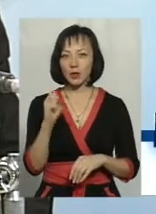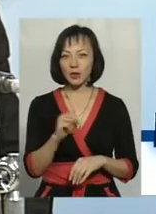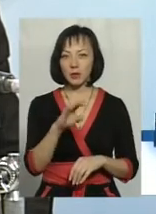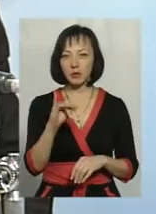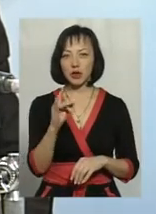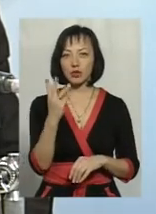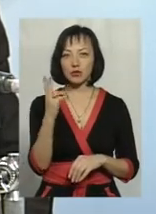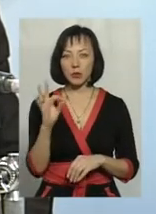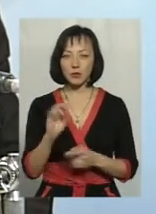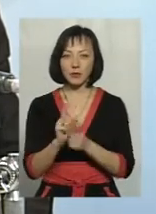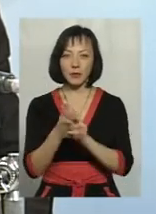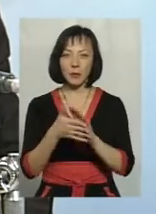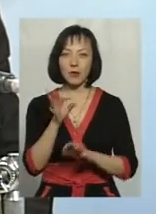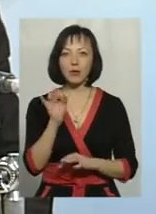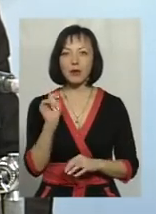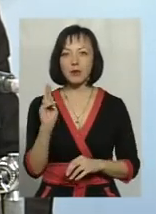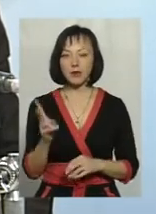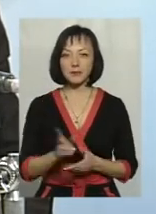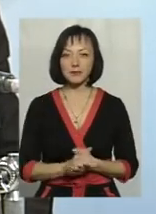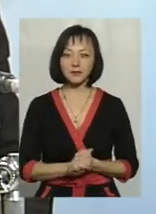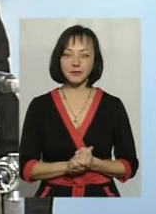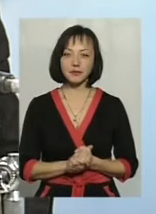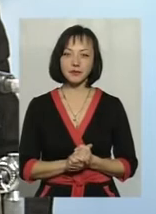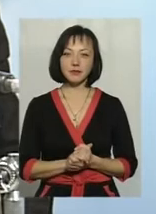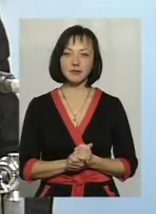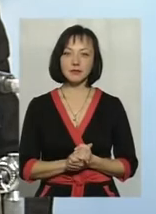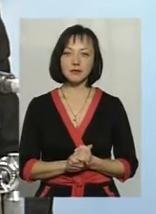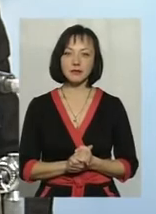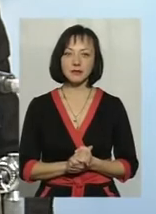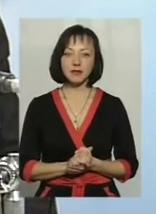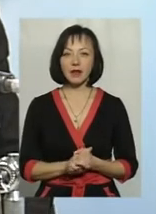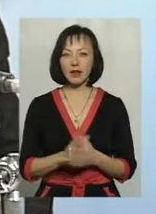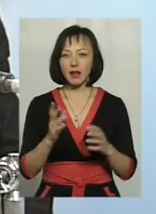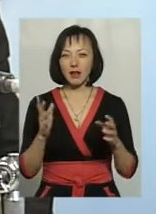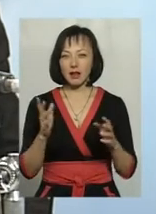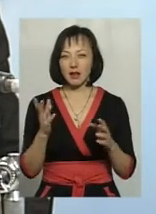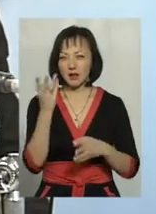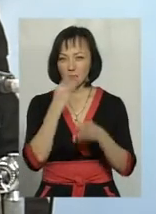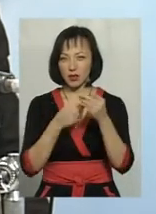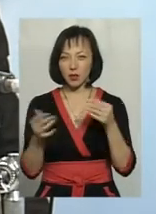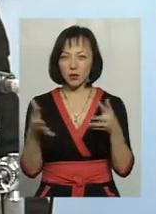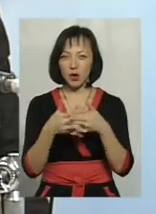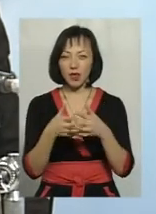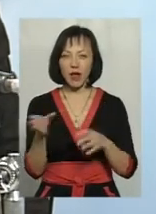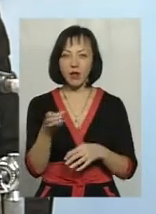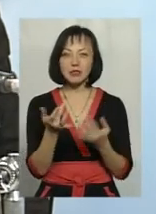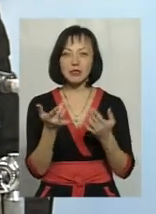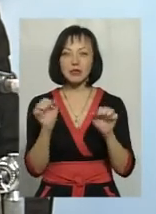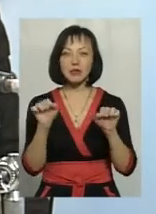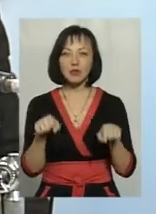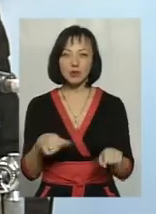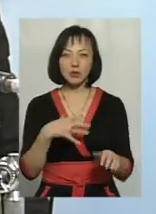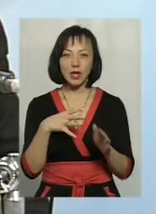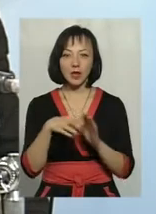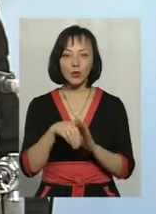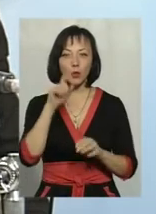і переклад на жестову мову Ольга Рибак. Сурогатний алкоголь. Скільки ще можуть гинути українці? Саме така тема у